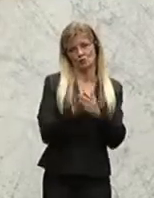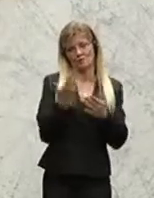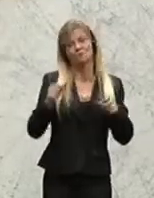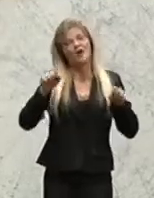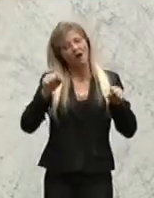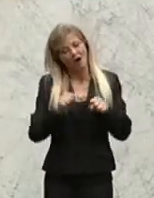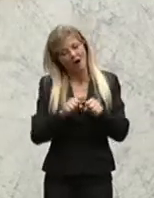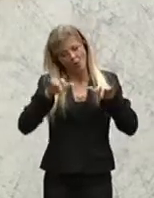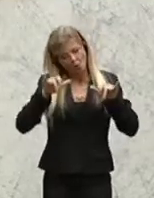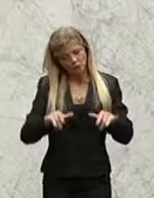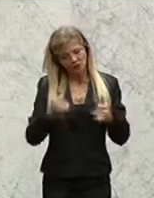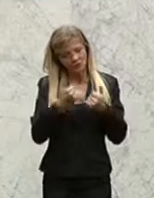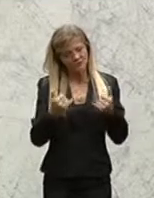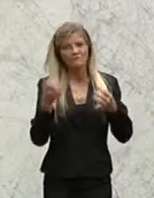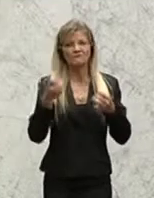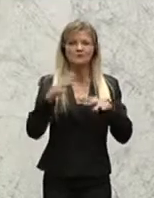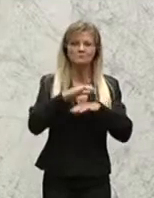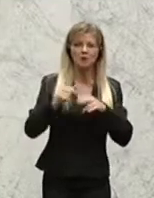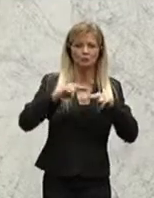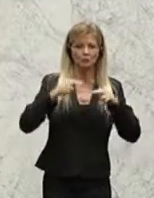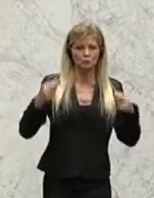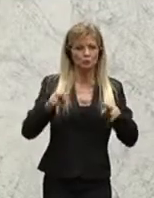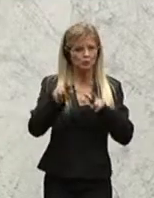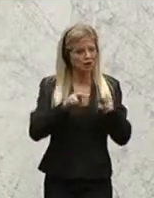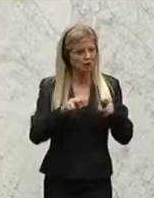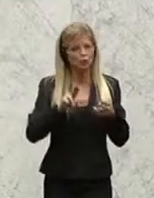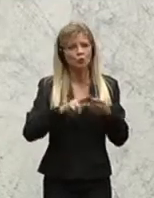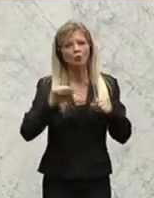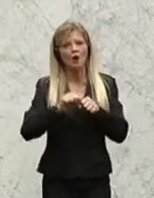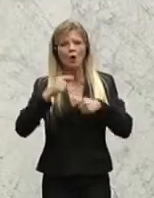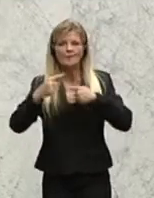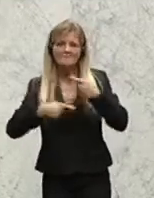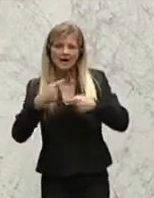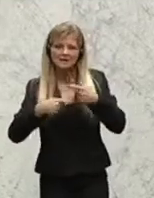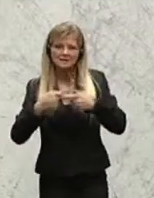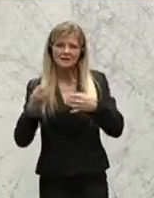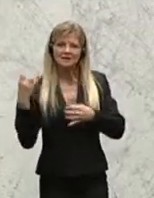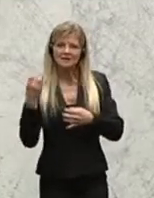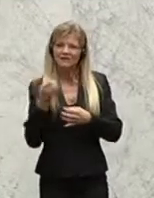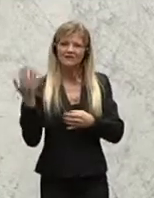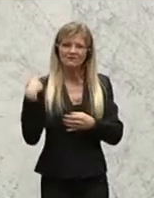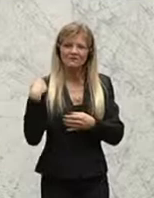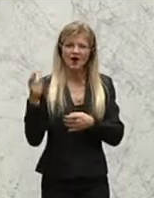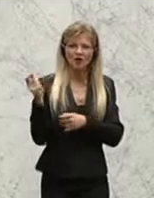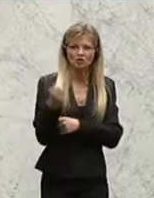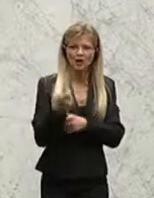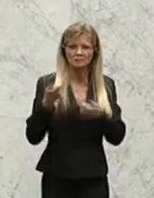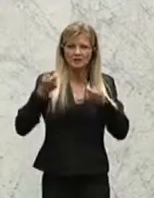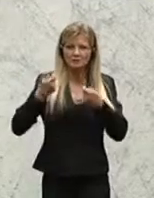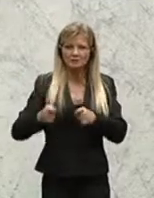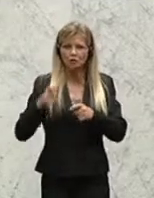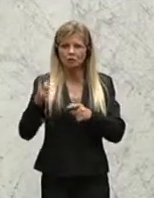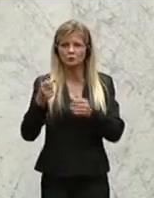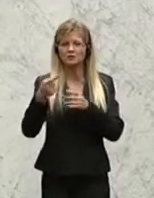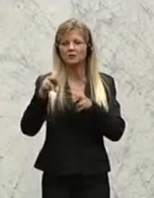Bundesregierung oder auch die Maßnahmen, die bei der Regierungsklausur in Schladming betroffen wurden,